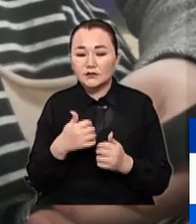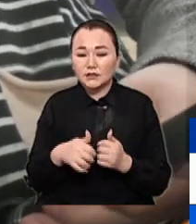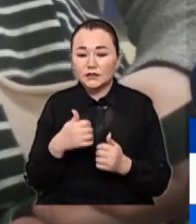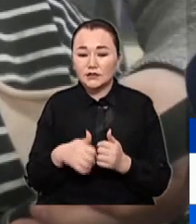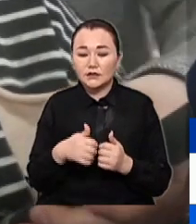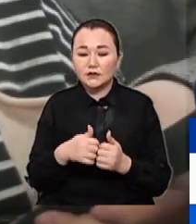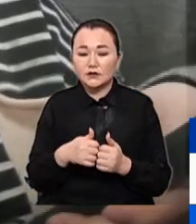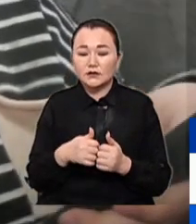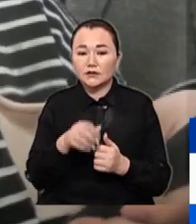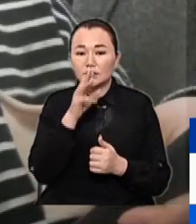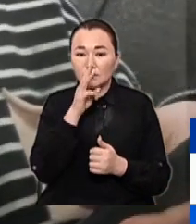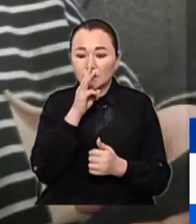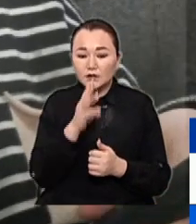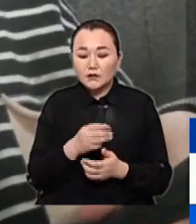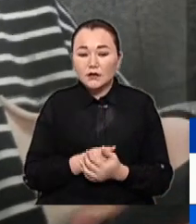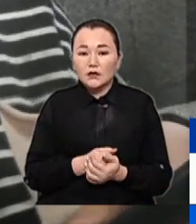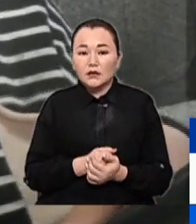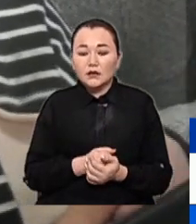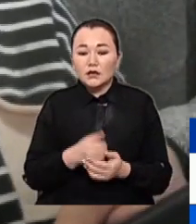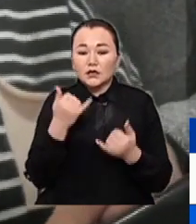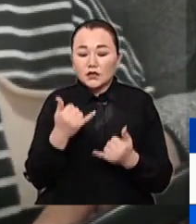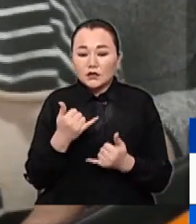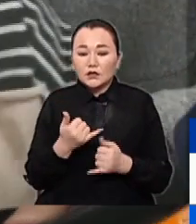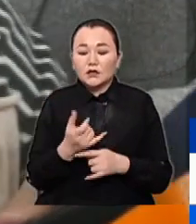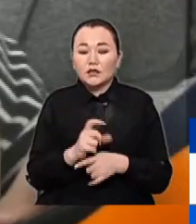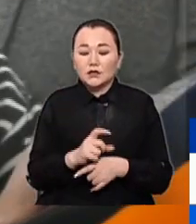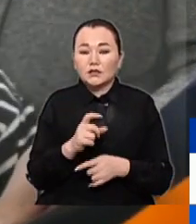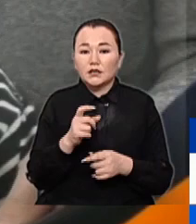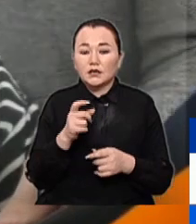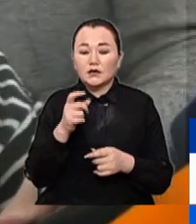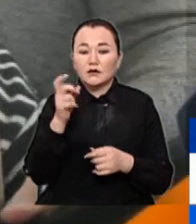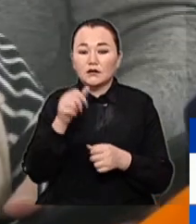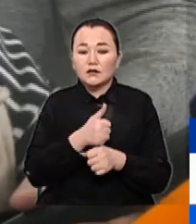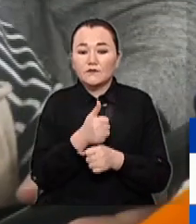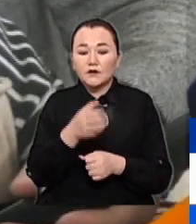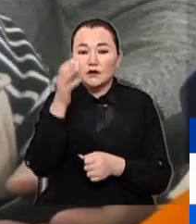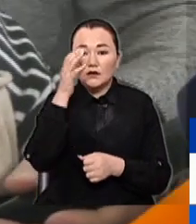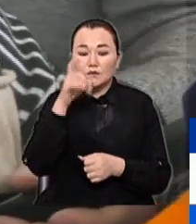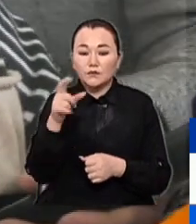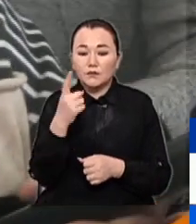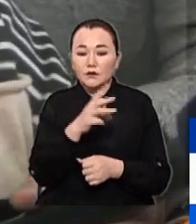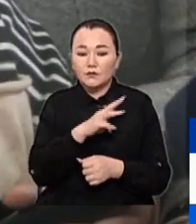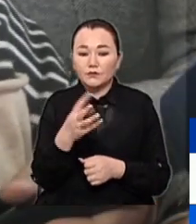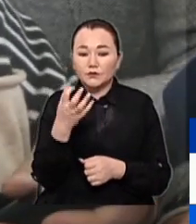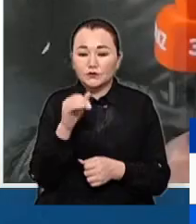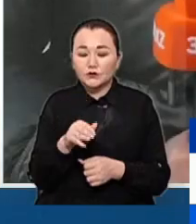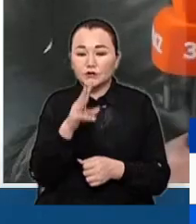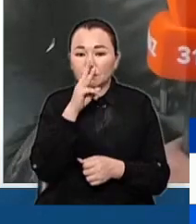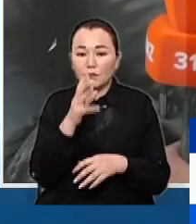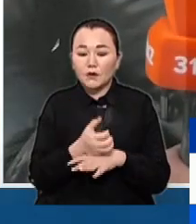Бұл орта. Жалақысы. Қазір сол жетекші 1200 ғалымдарымыз 1,5 миллионның аясын